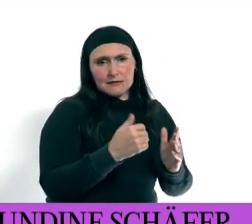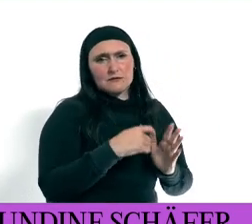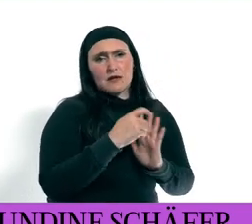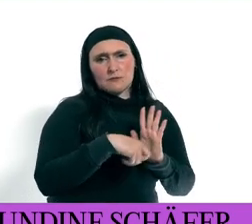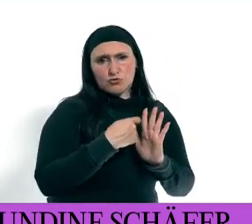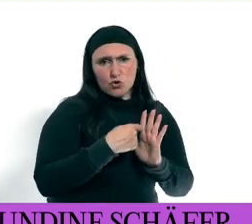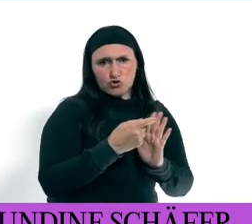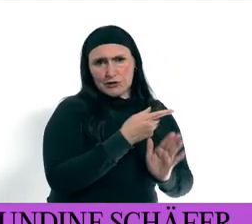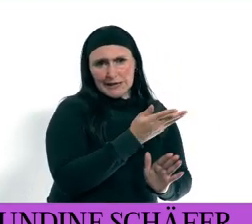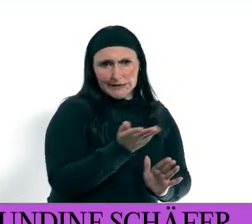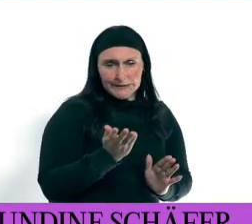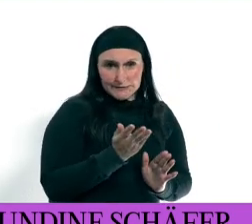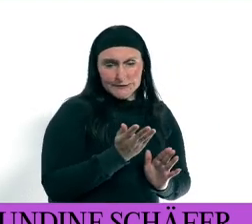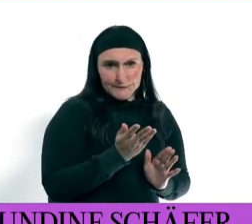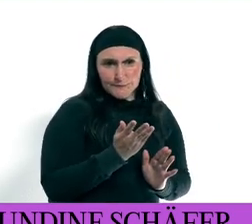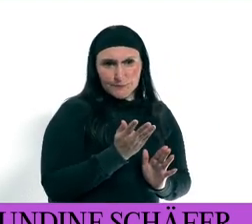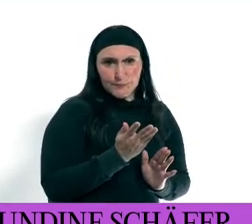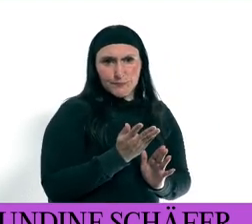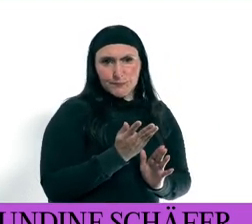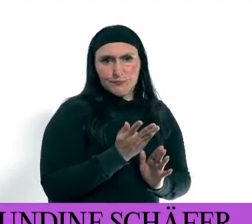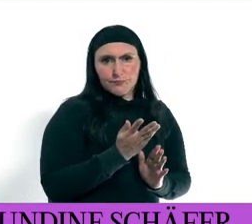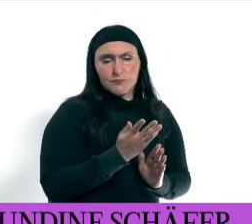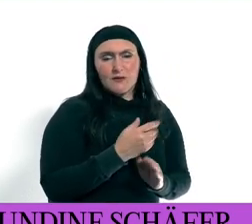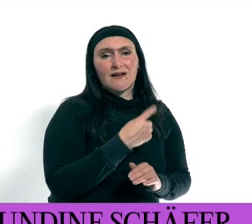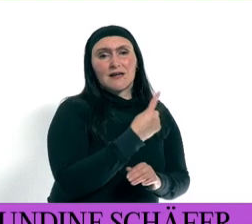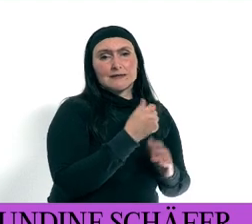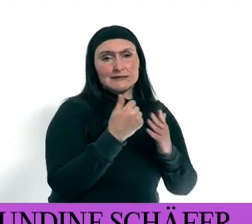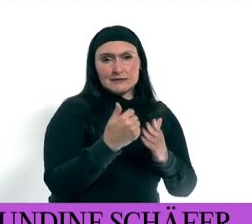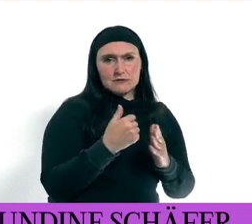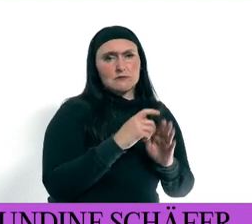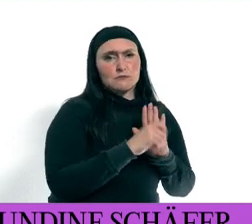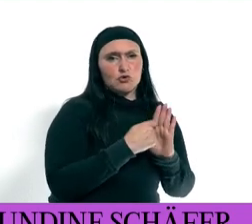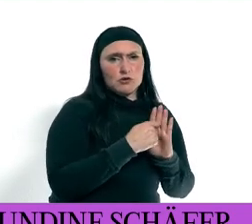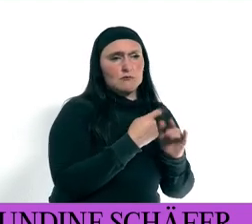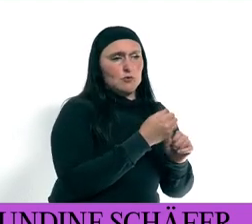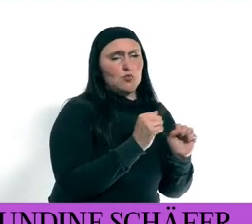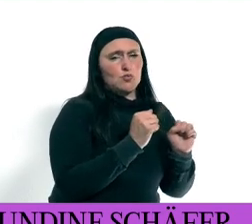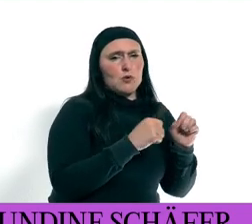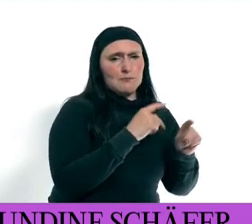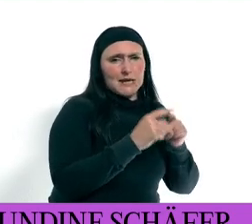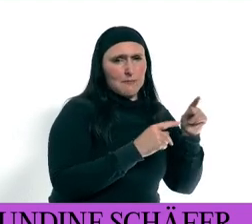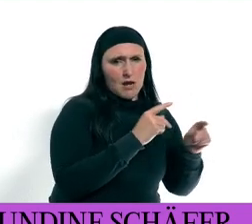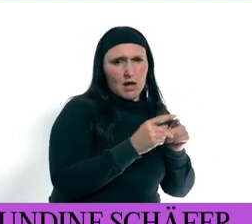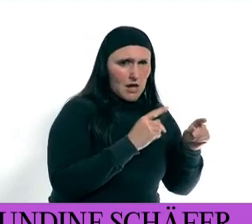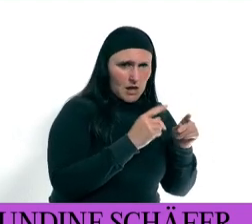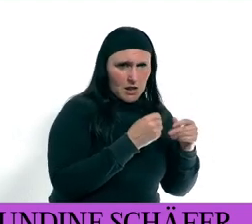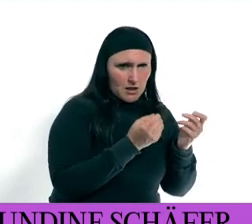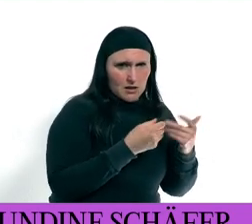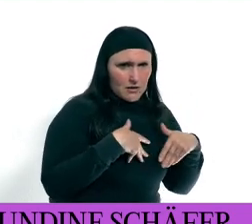Included a huge amount of people. Es waren sehr viele Leute